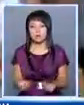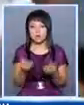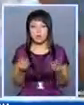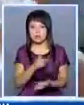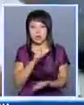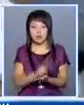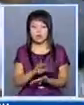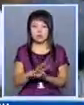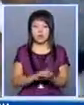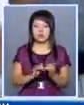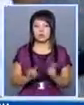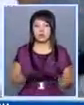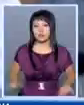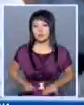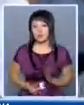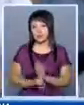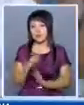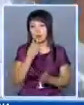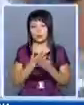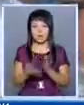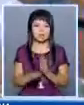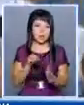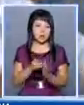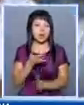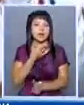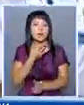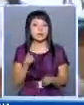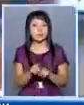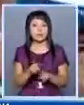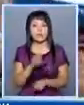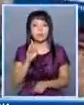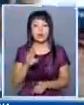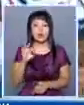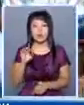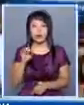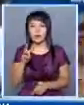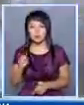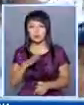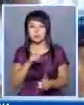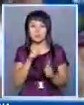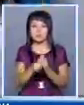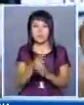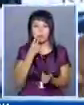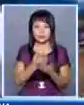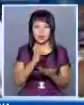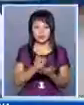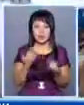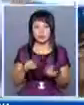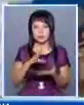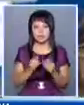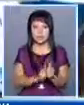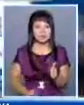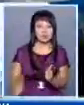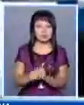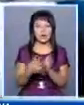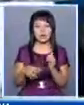керек. Дегенмен соңғы сауалнамалар нәтижелері бойынша сайлауалды тартыста Барак Обама алда келе жатыр. Ресми деректерге қарағанда қазіргі лидерді